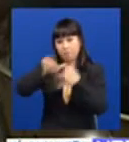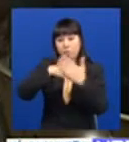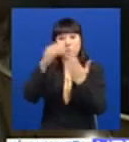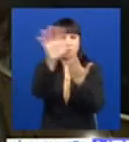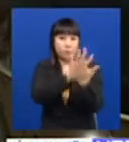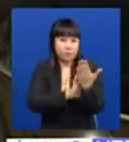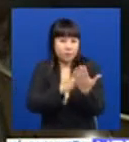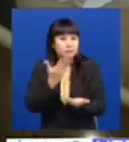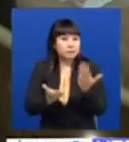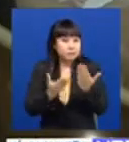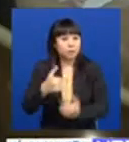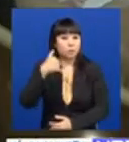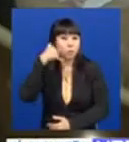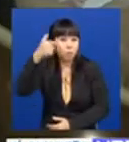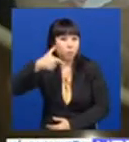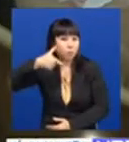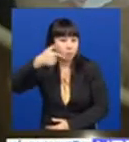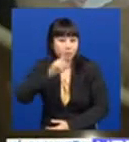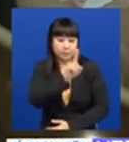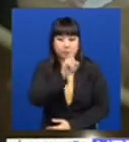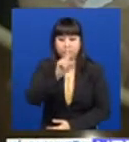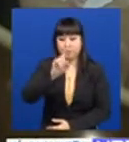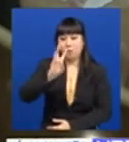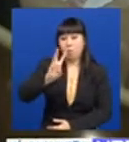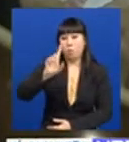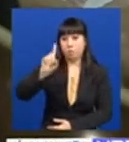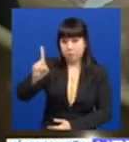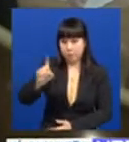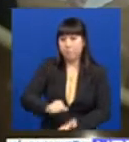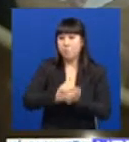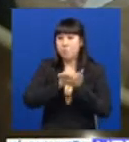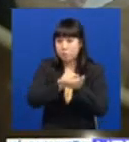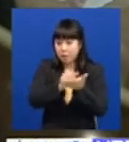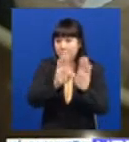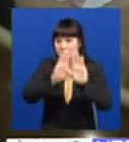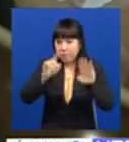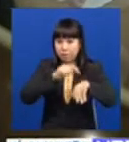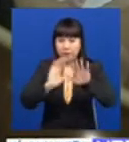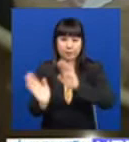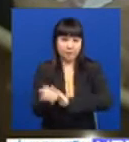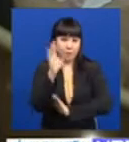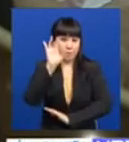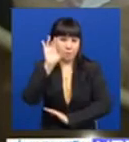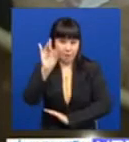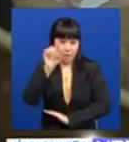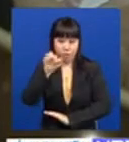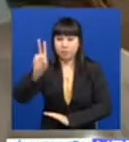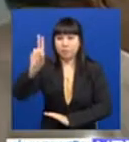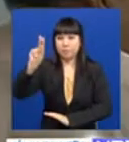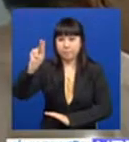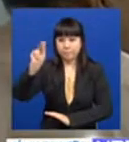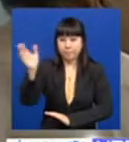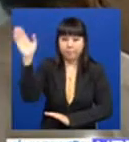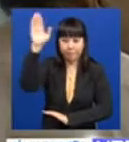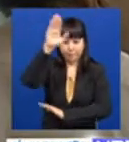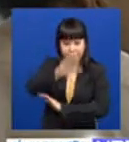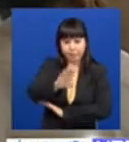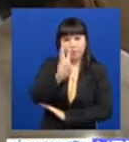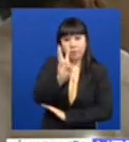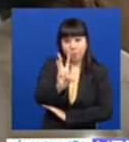หรือว่า Call Center1161เปิดให้บริการตั้งแต่เวลา8:30น -